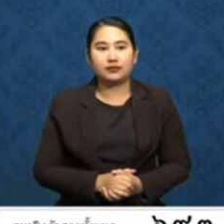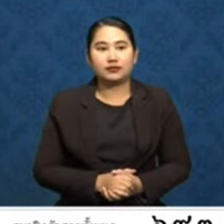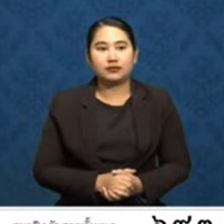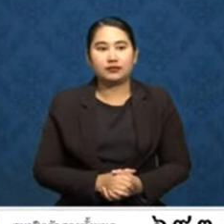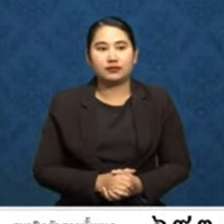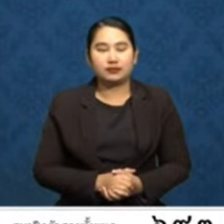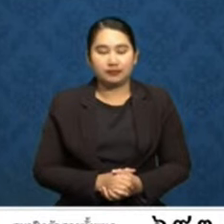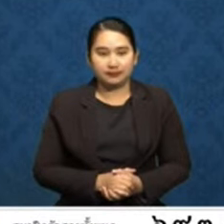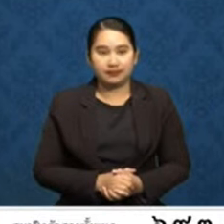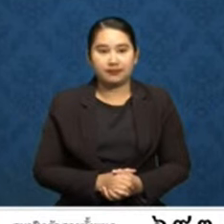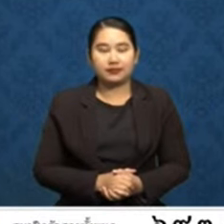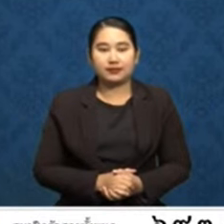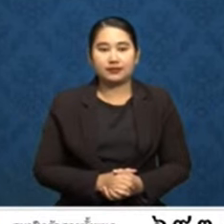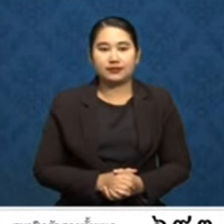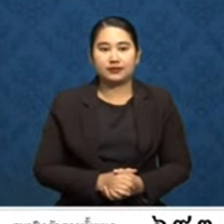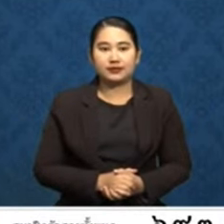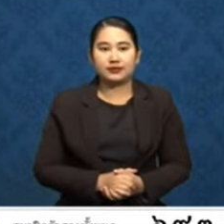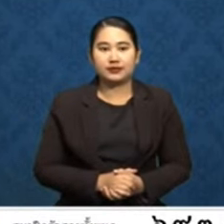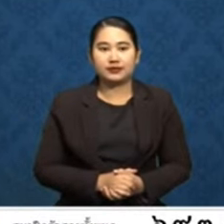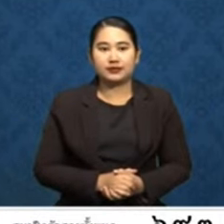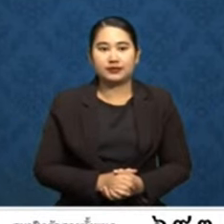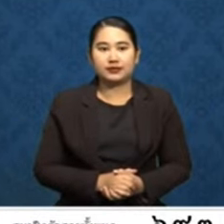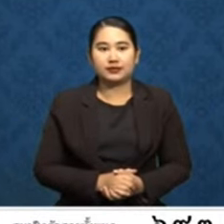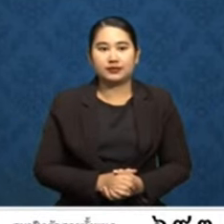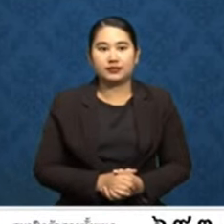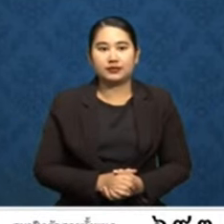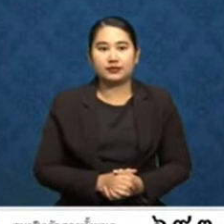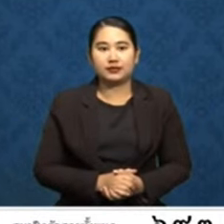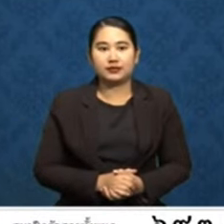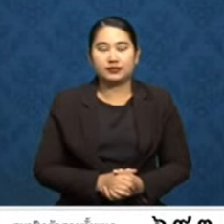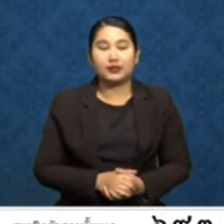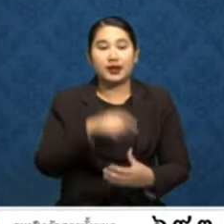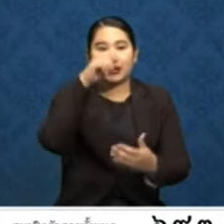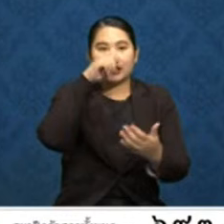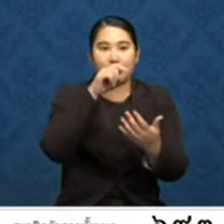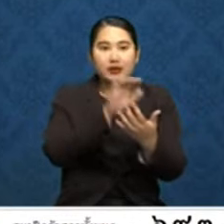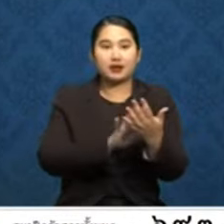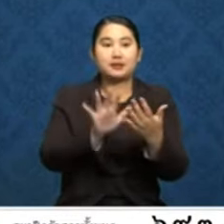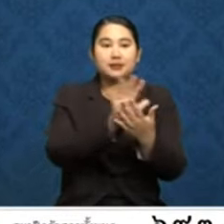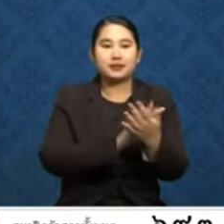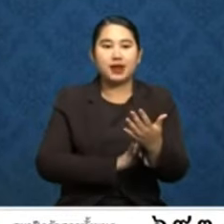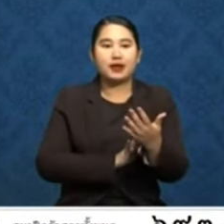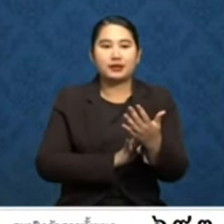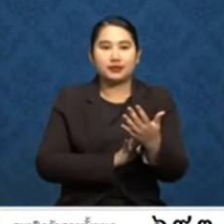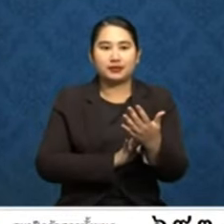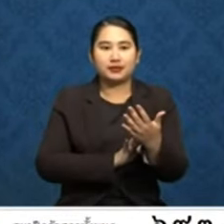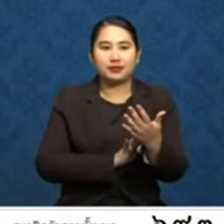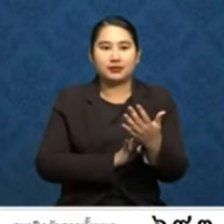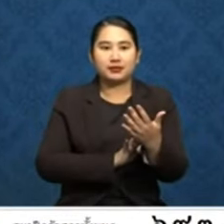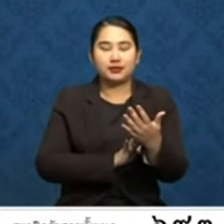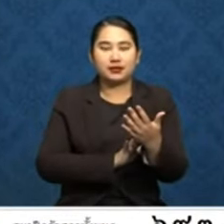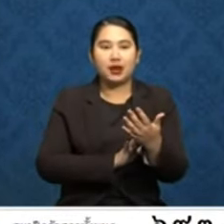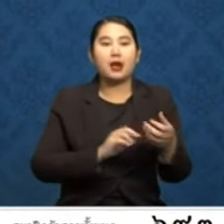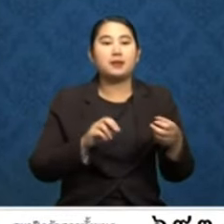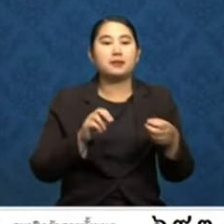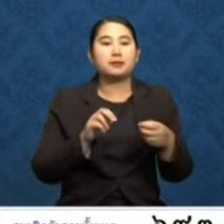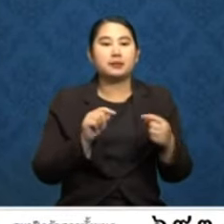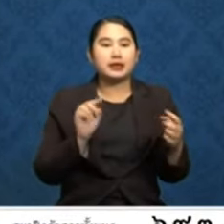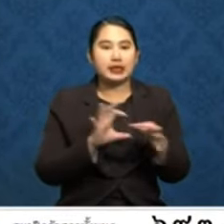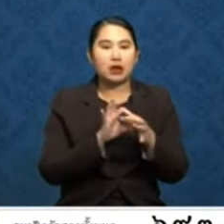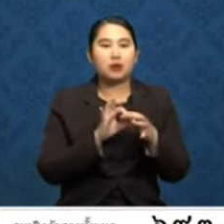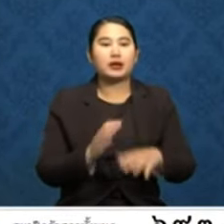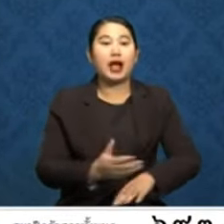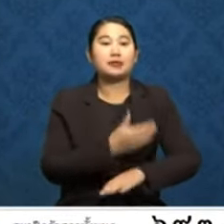ท่านประธานรัฐสภาที่เคารพประเทศไทยเราเผชิญกับความไร้เสถียรภาพทางการเมื